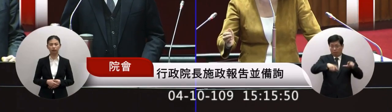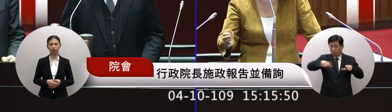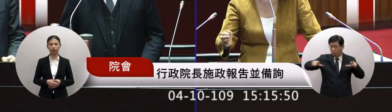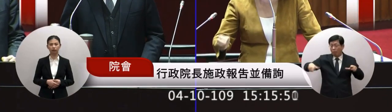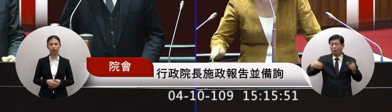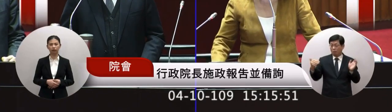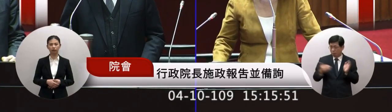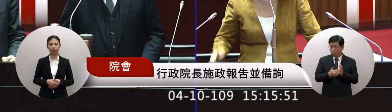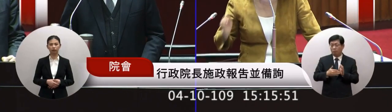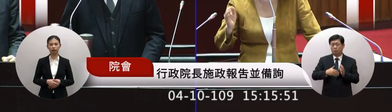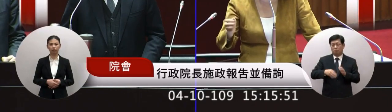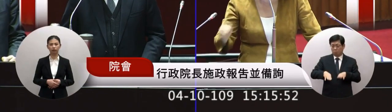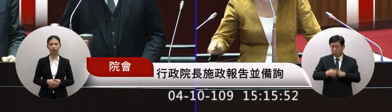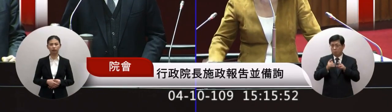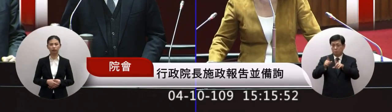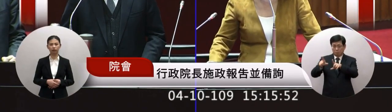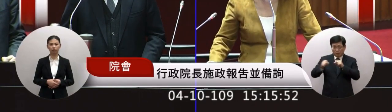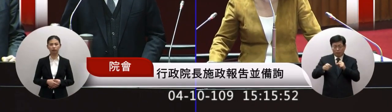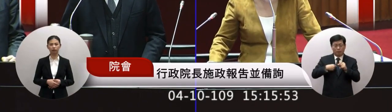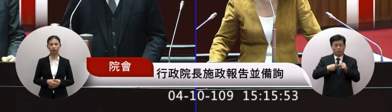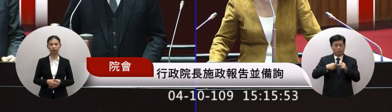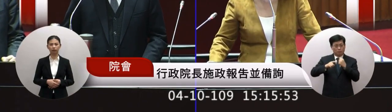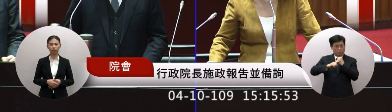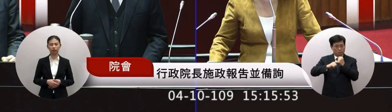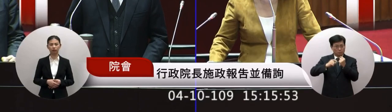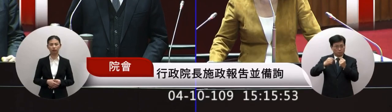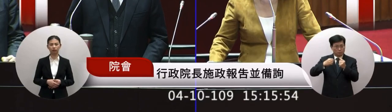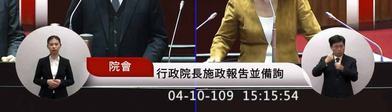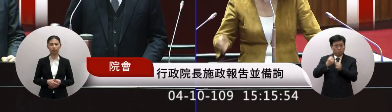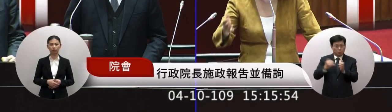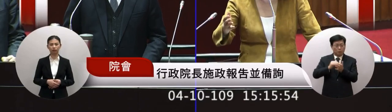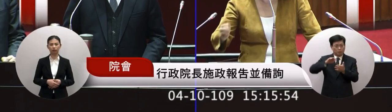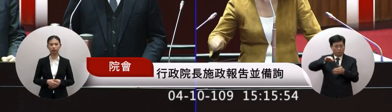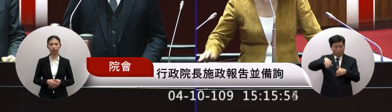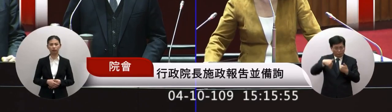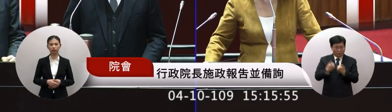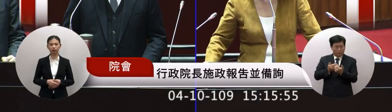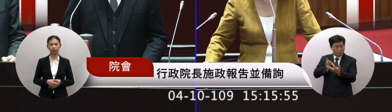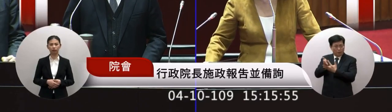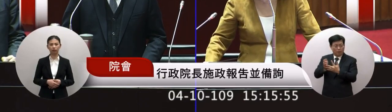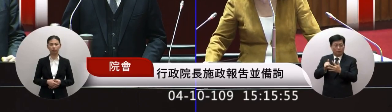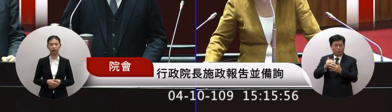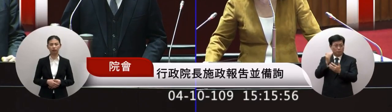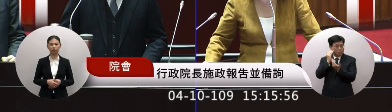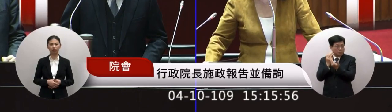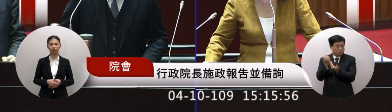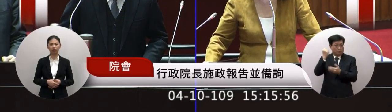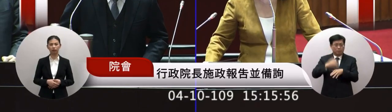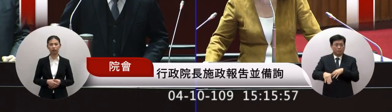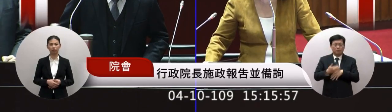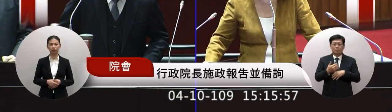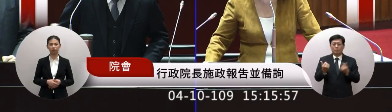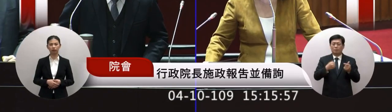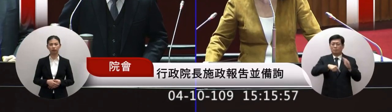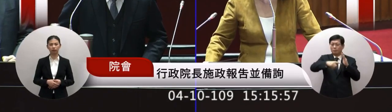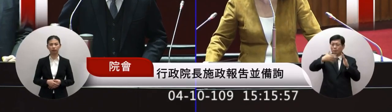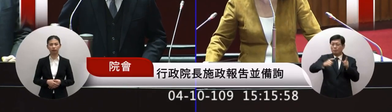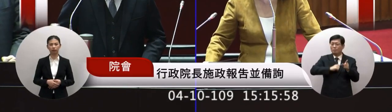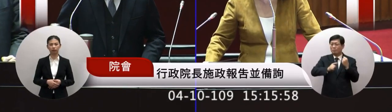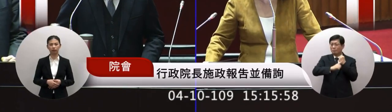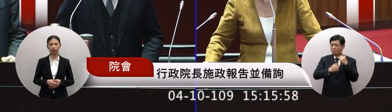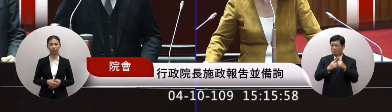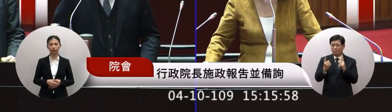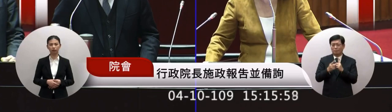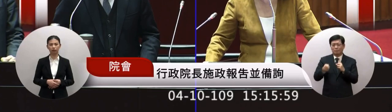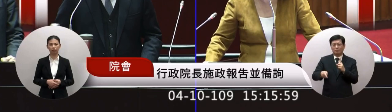执行出来的结果呢，就侵害到民众的这个隐私权。所以院长，以您作为一个法律人的一个角度，对